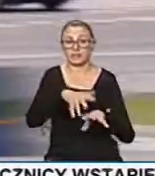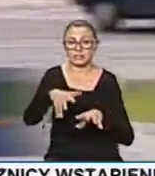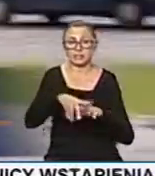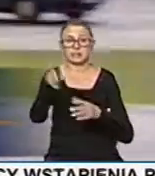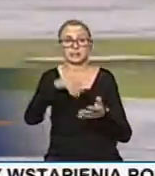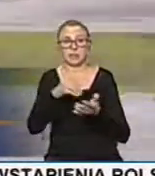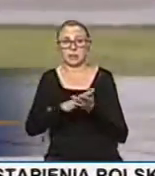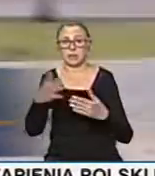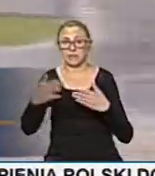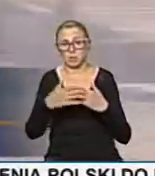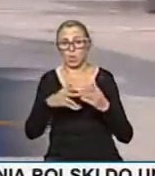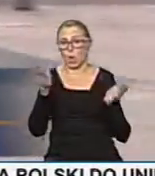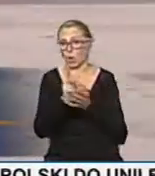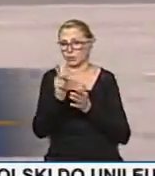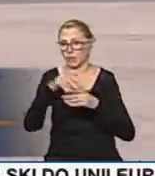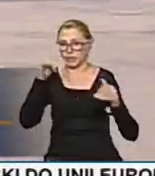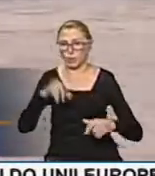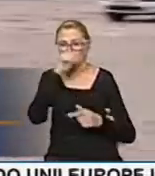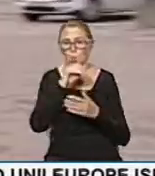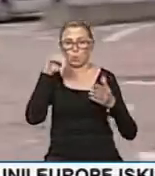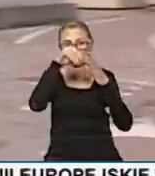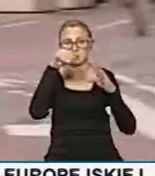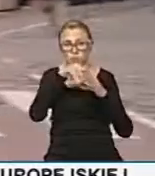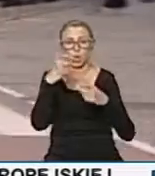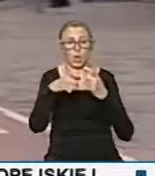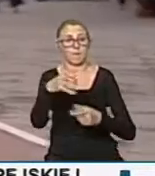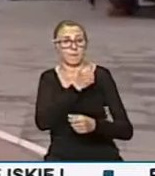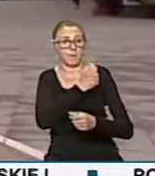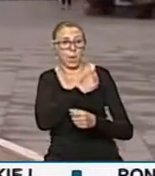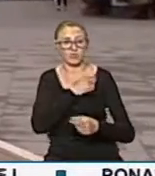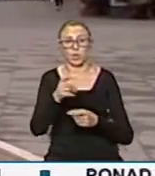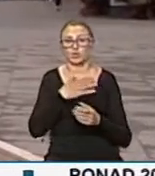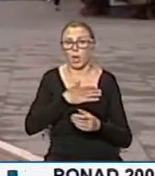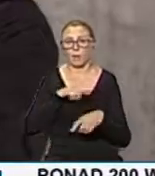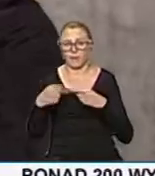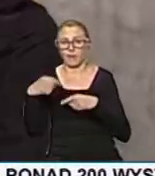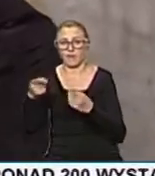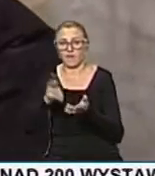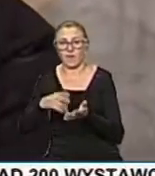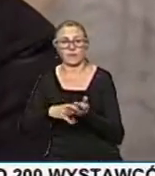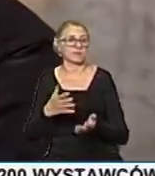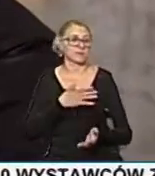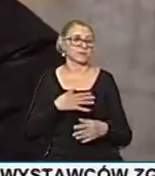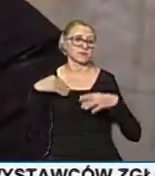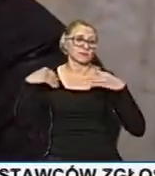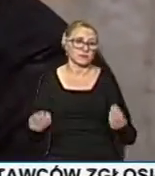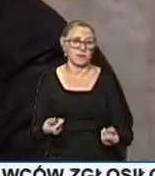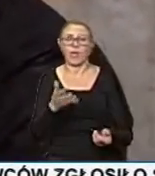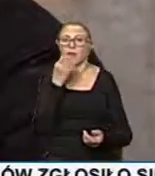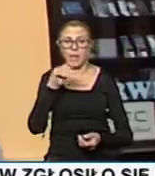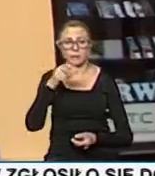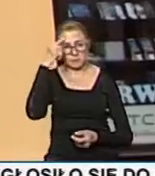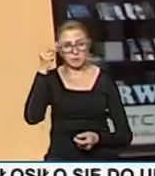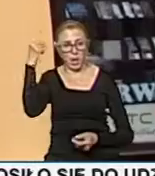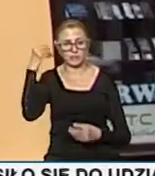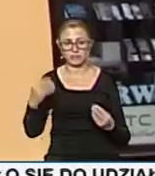się blisko 18 tysięcy użytkowników. Niektórzy z nich wypożyczyli rower od soboty już kilka razy. Świetne wrażenia, proszę panią, najlepszy